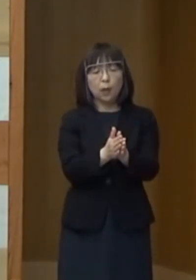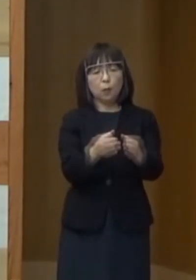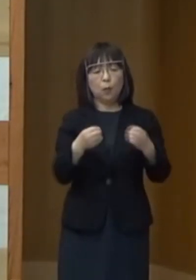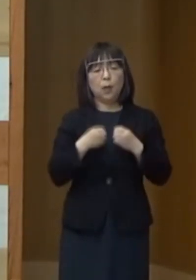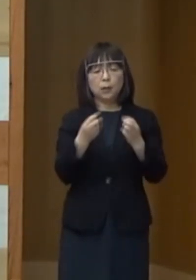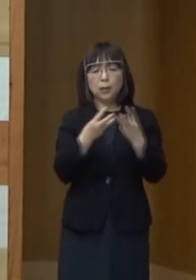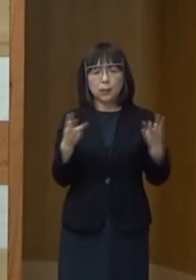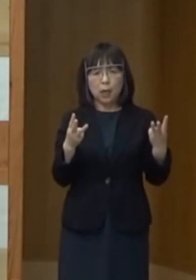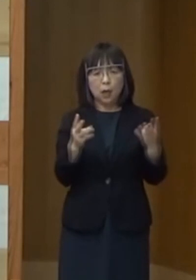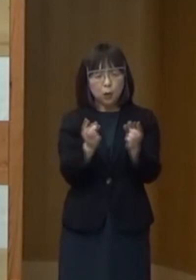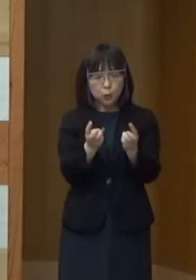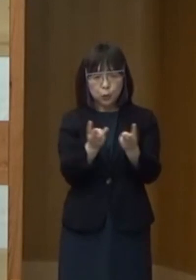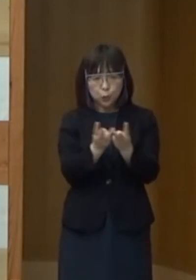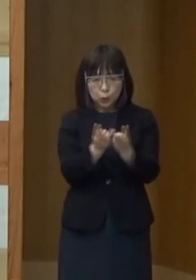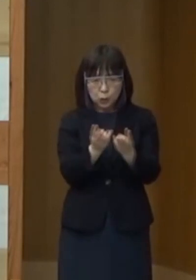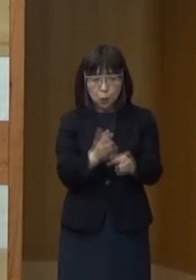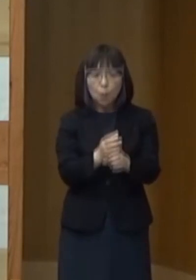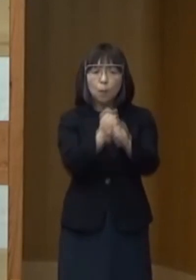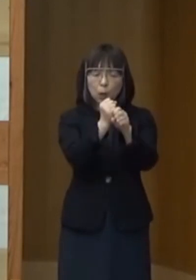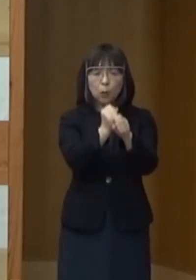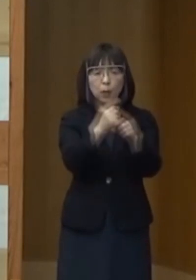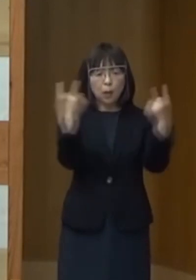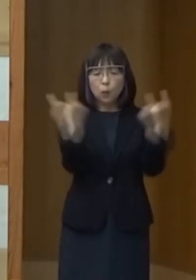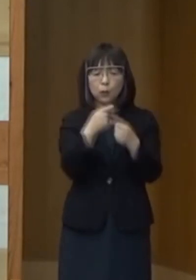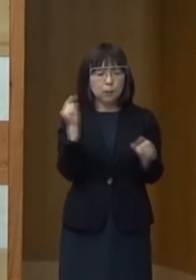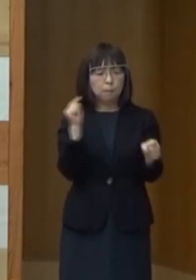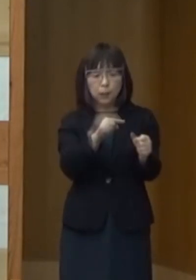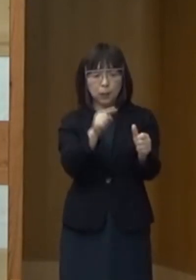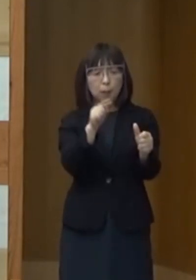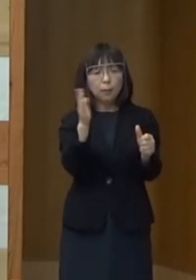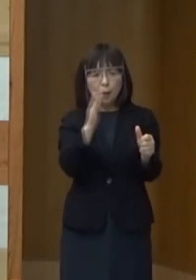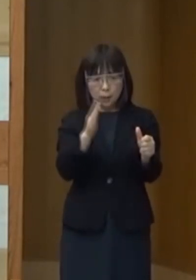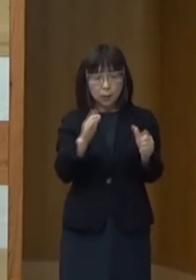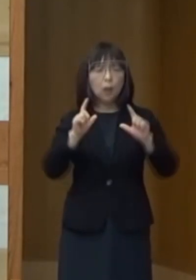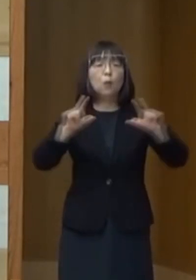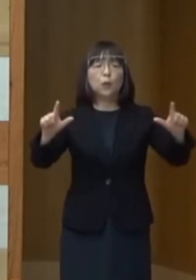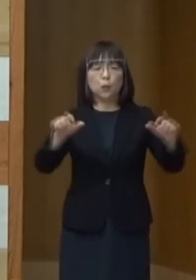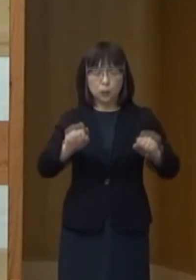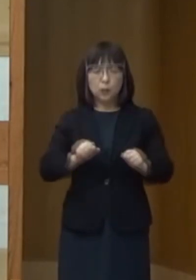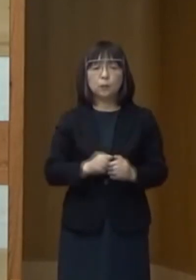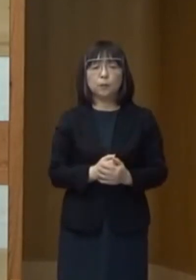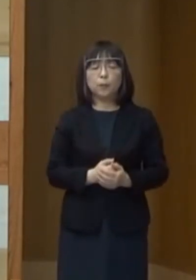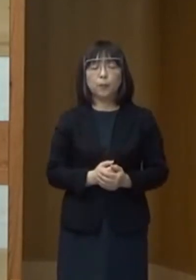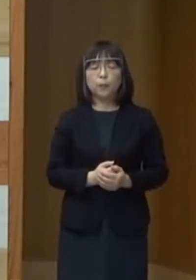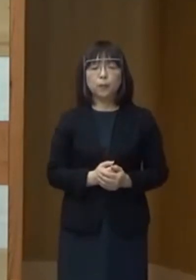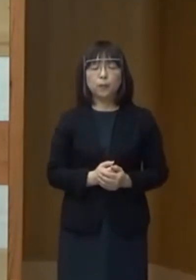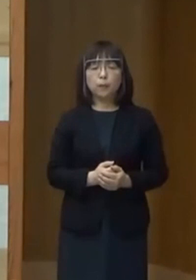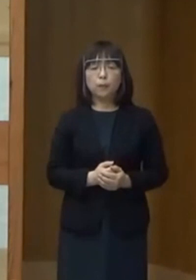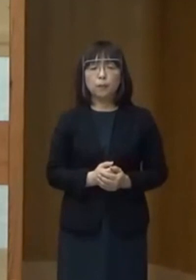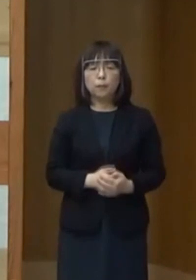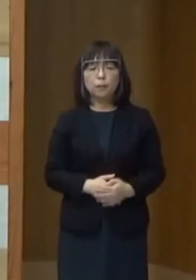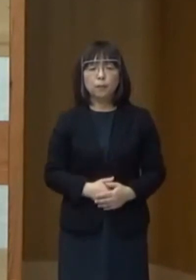者数をまとめて個人を特定しない方法で公表をさせていただきます。